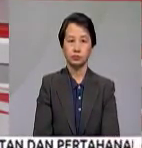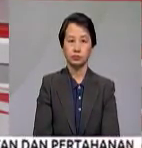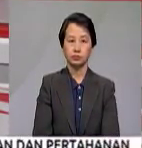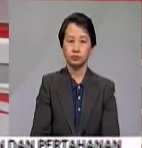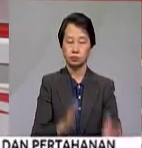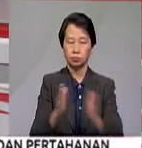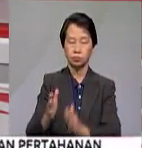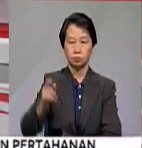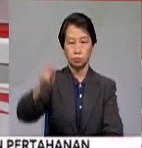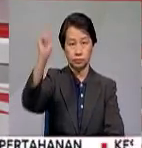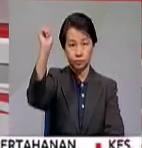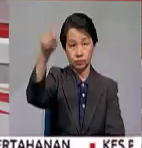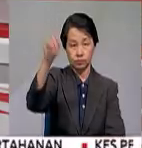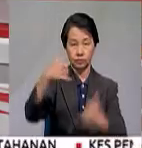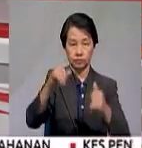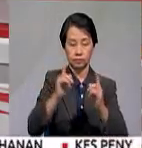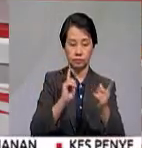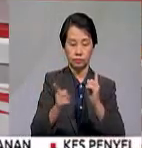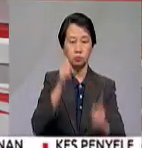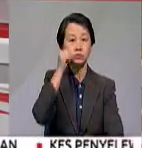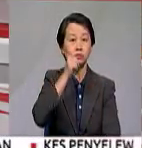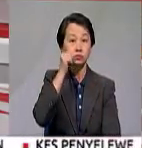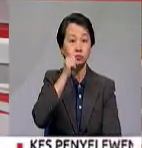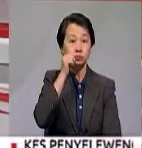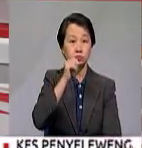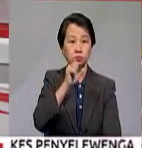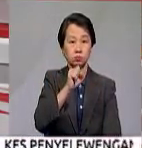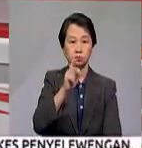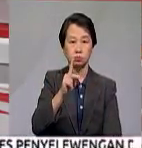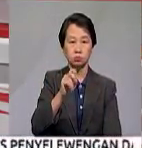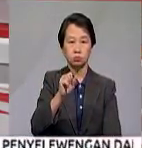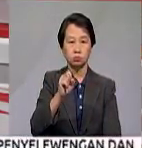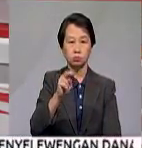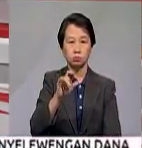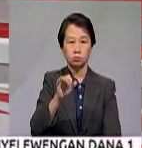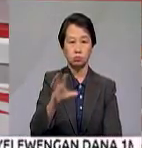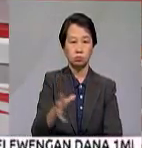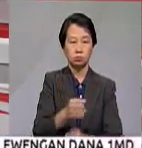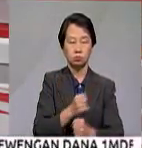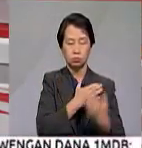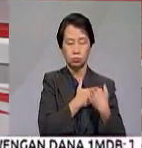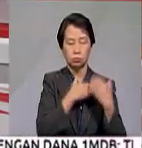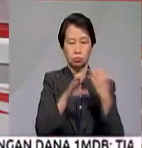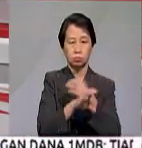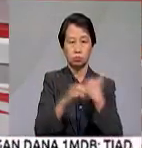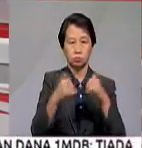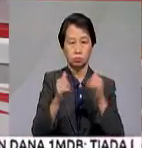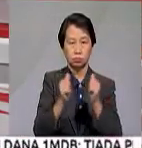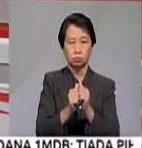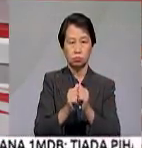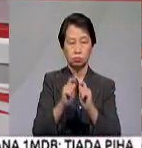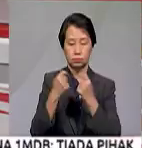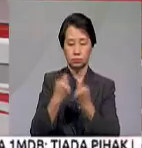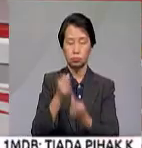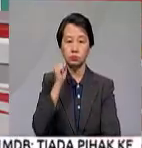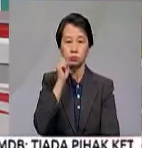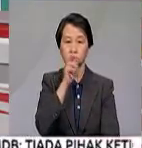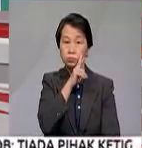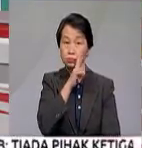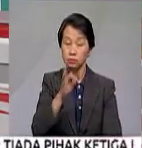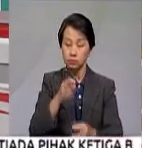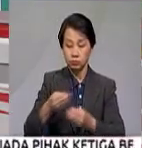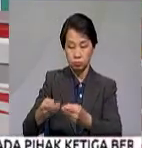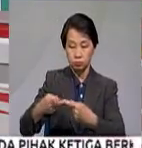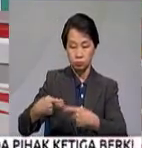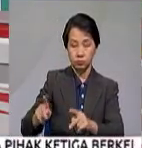Beralih ke sukan badminton. Pemain perserangan wanita negara Eski Sona sedia menggalas cabaran beraksi bersama skuad senior jika